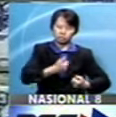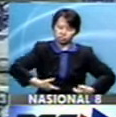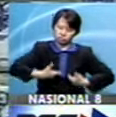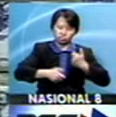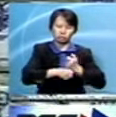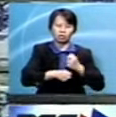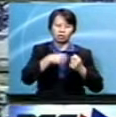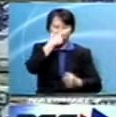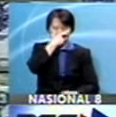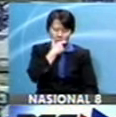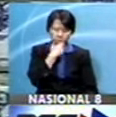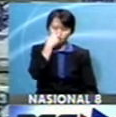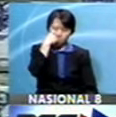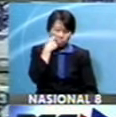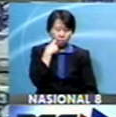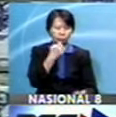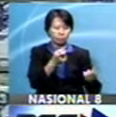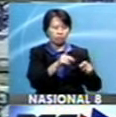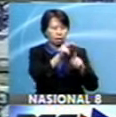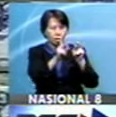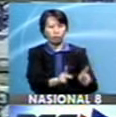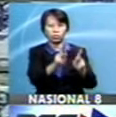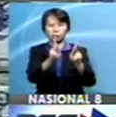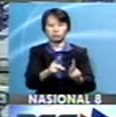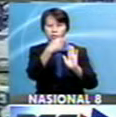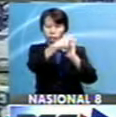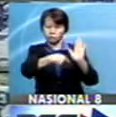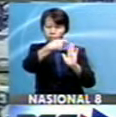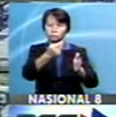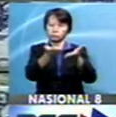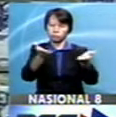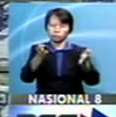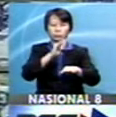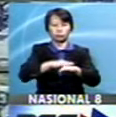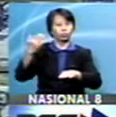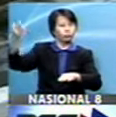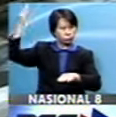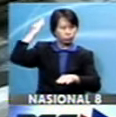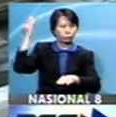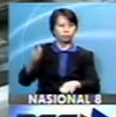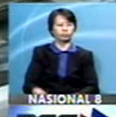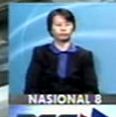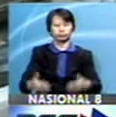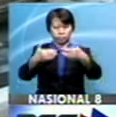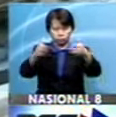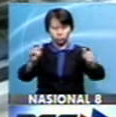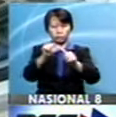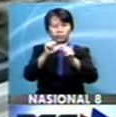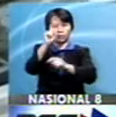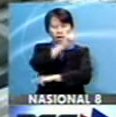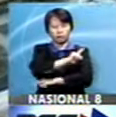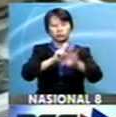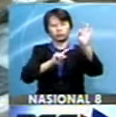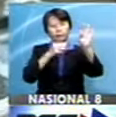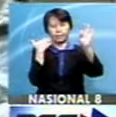serta kesedihan yang dialami oleh penduduk di sini waktu itu. Dibuka setiap hari bermula